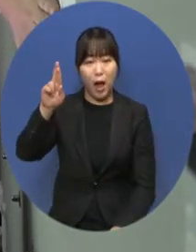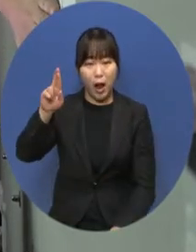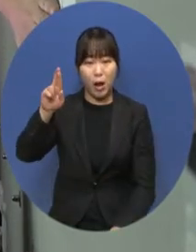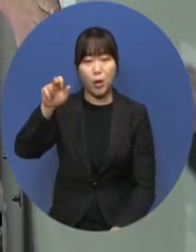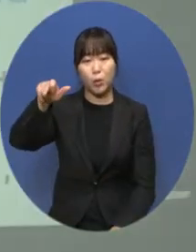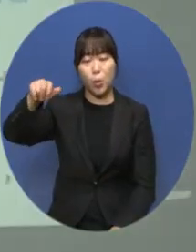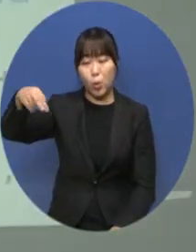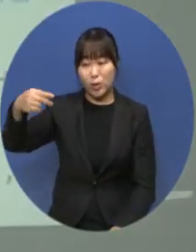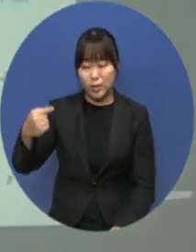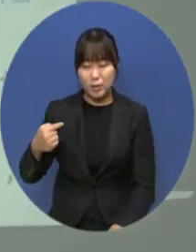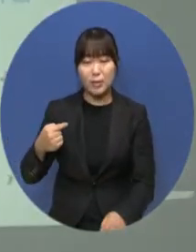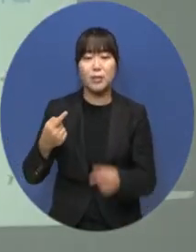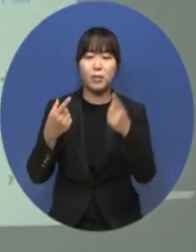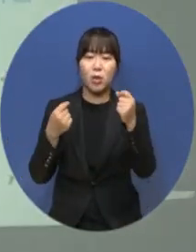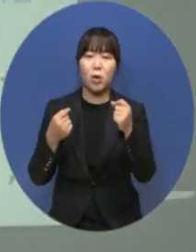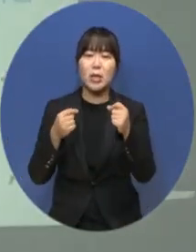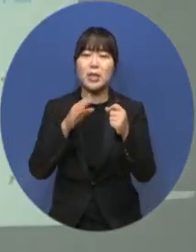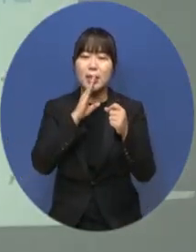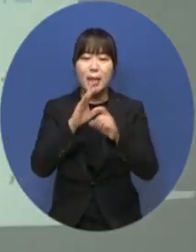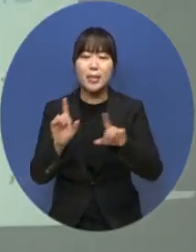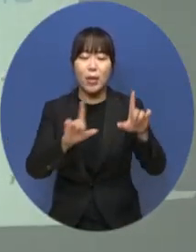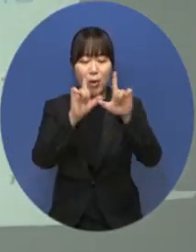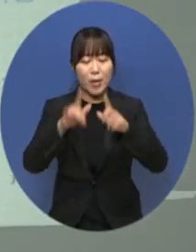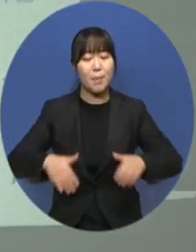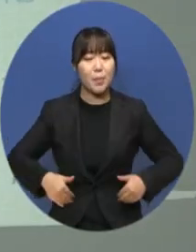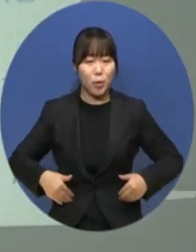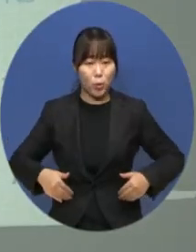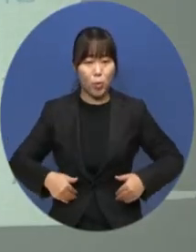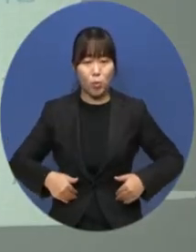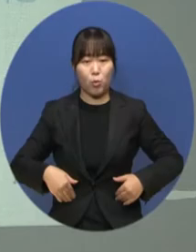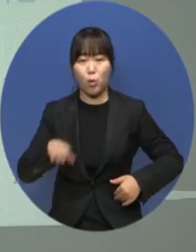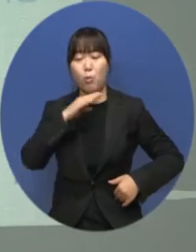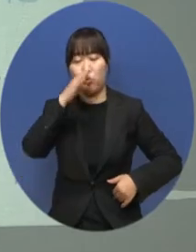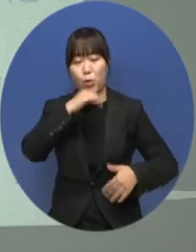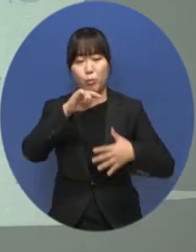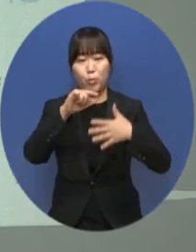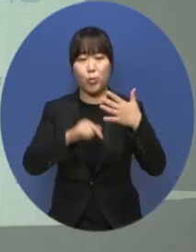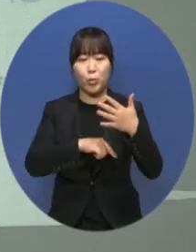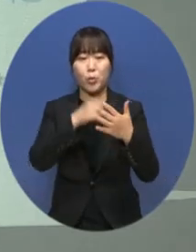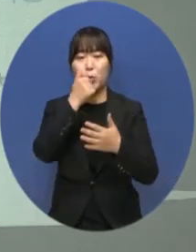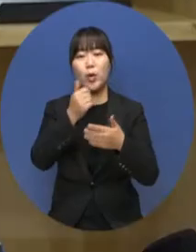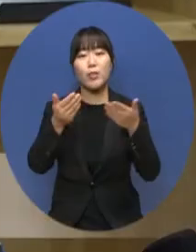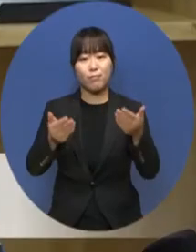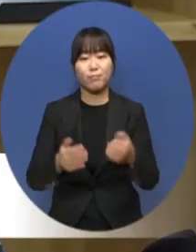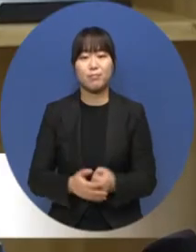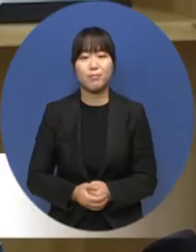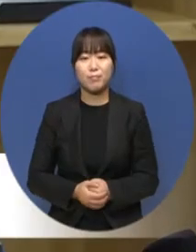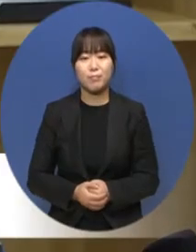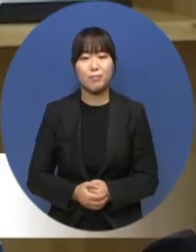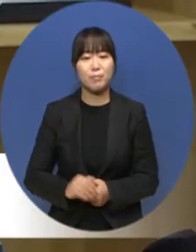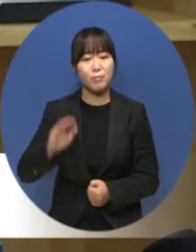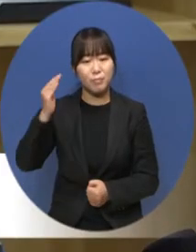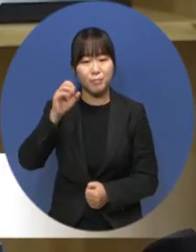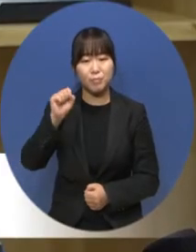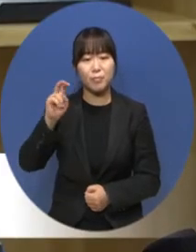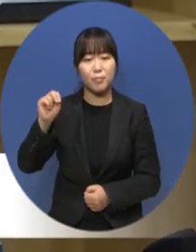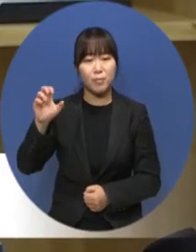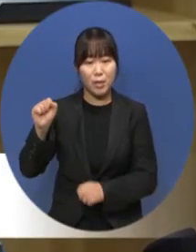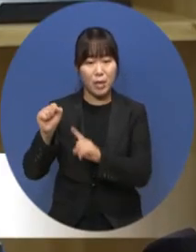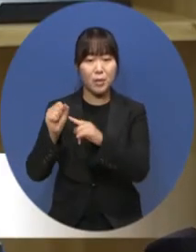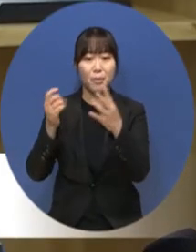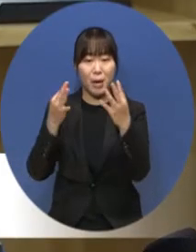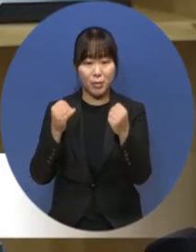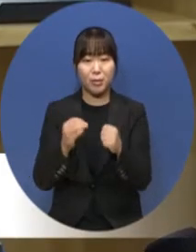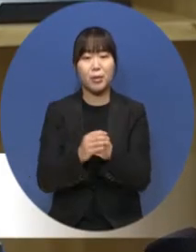이르기까지 실생활에 적용될 수 있는 유용한 프로그램을 소개하는 방식입니다. 요즘은 이제 SNS를 많이